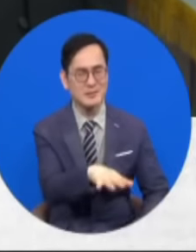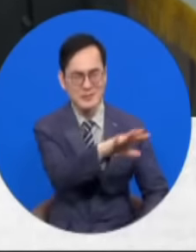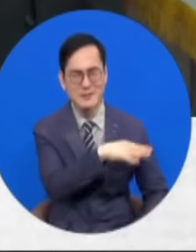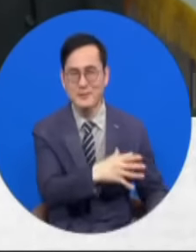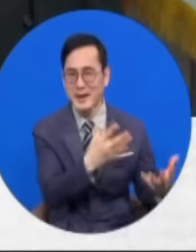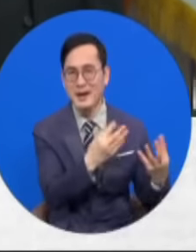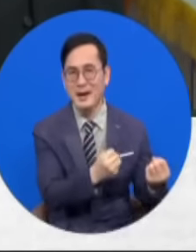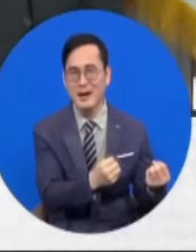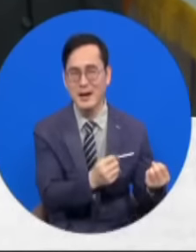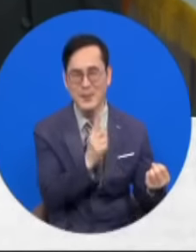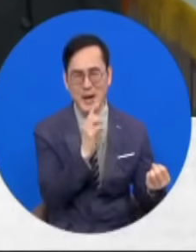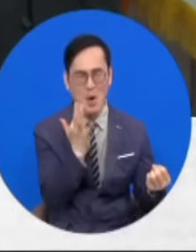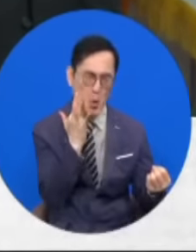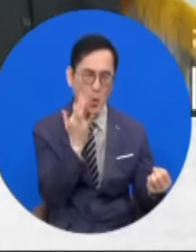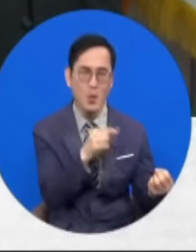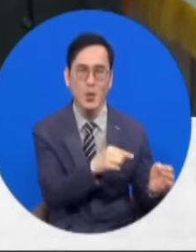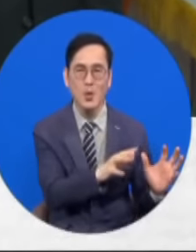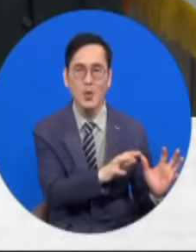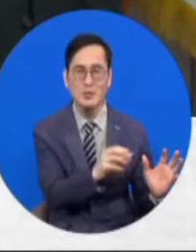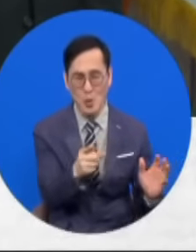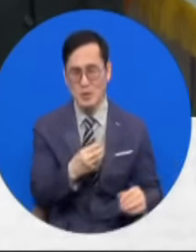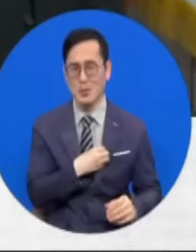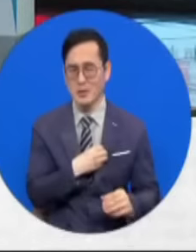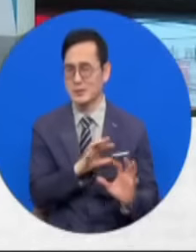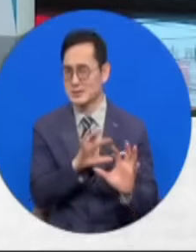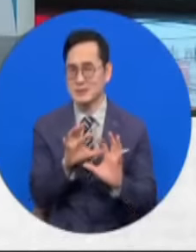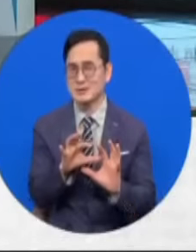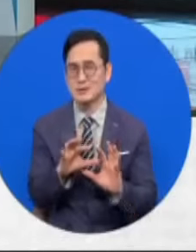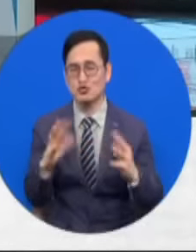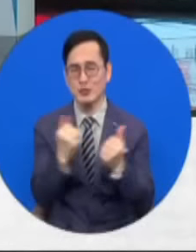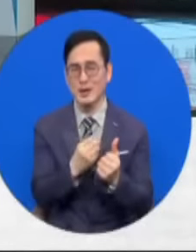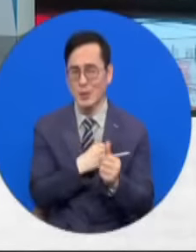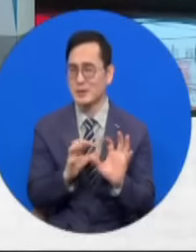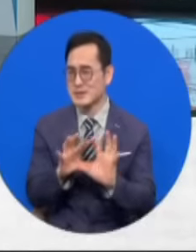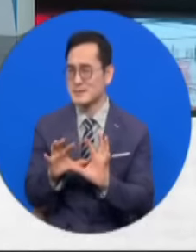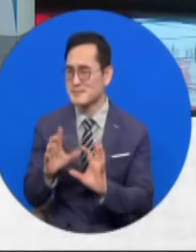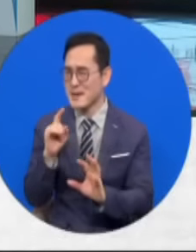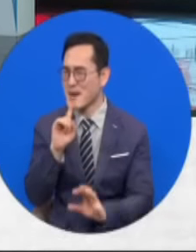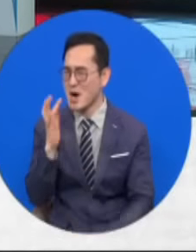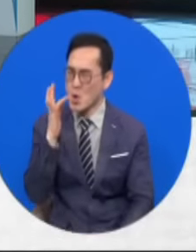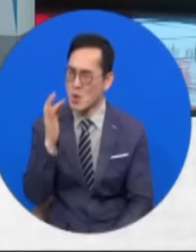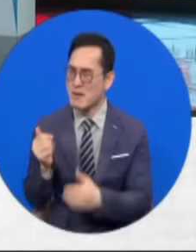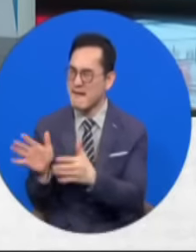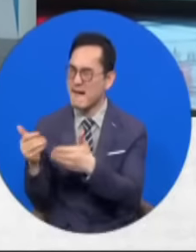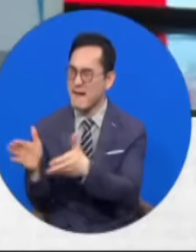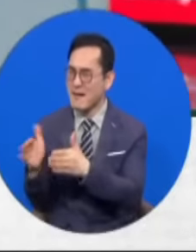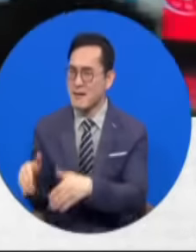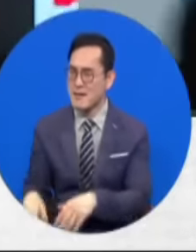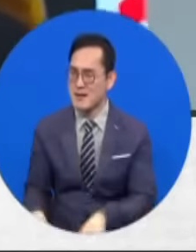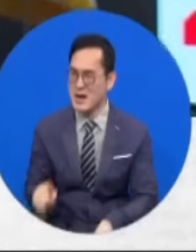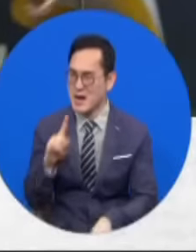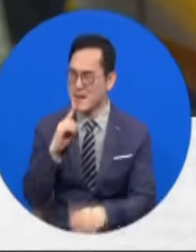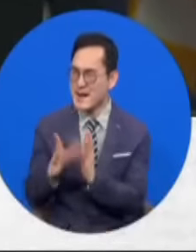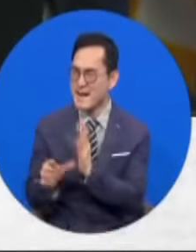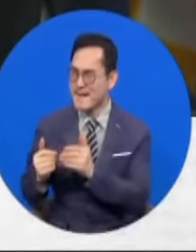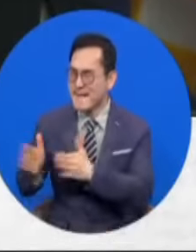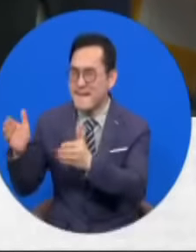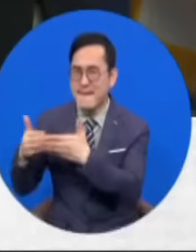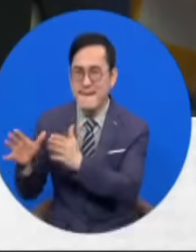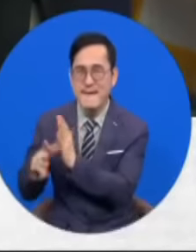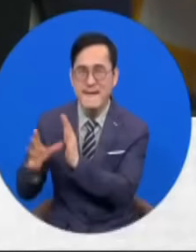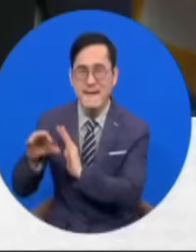세게 발언하고 뭐 보내일 할지 아니면 상임위에서 지금 뭐 상당히 뭐 어 국민 눈높이에 맞지